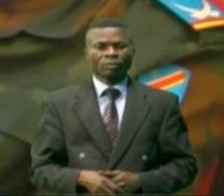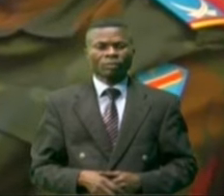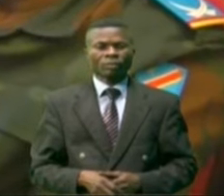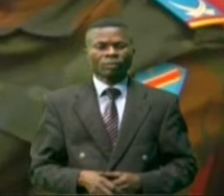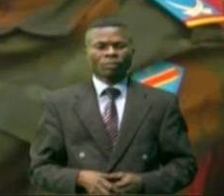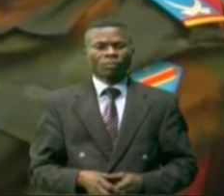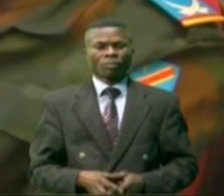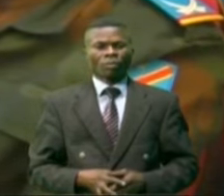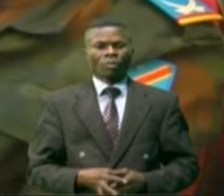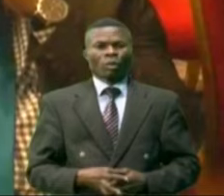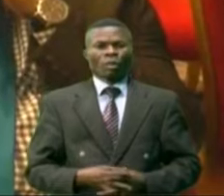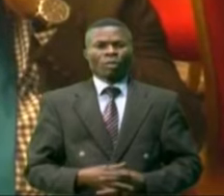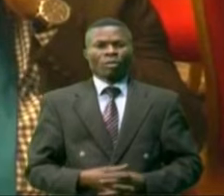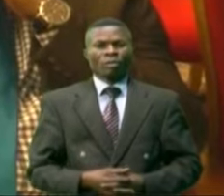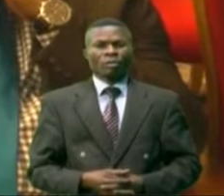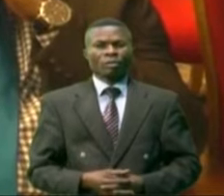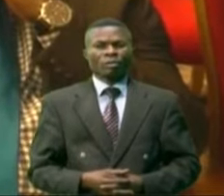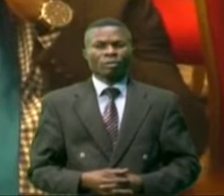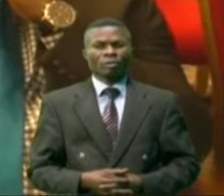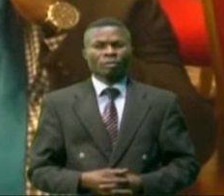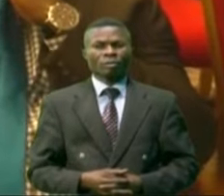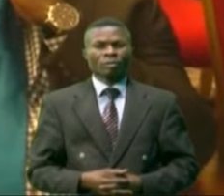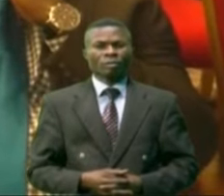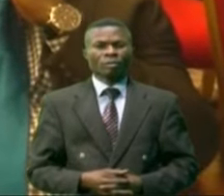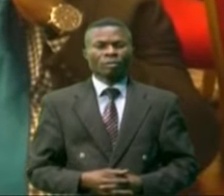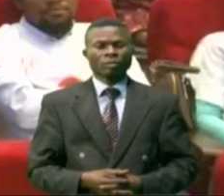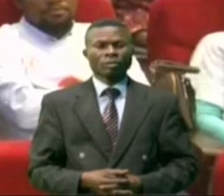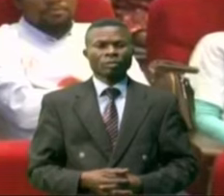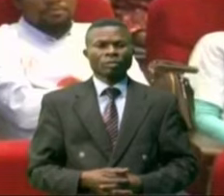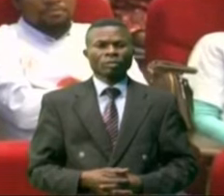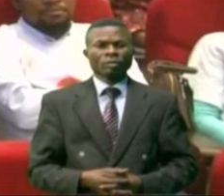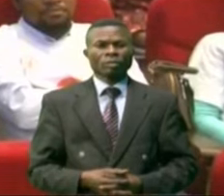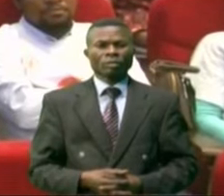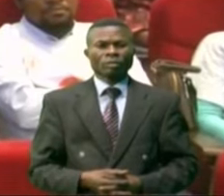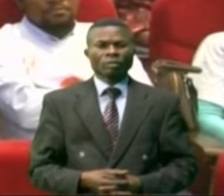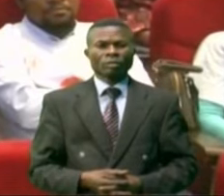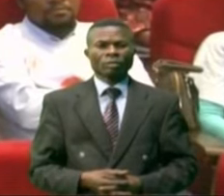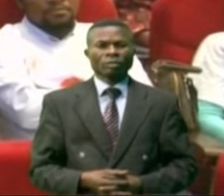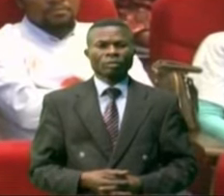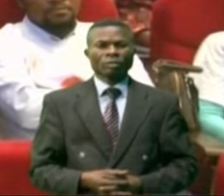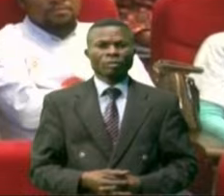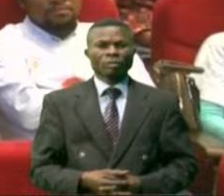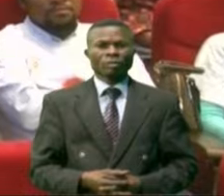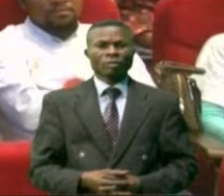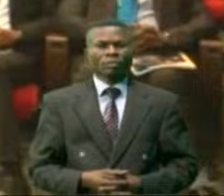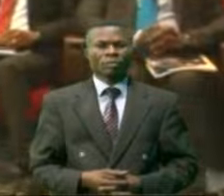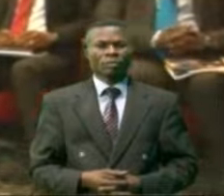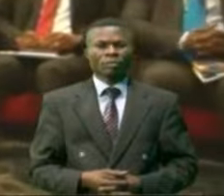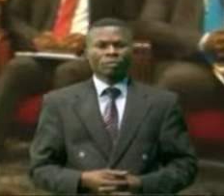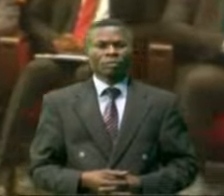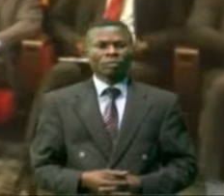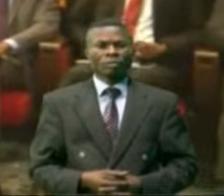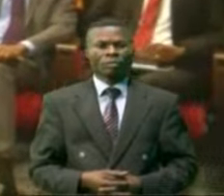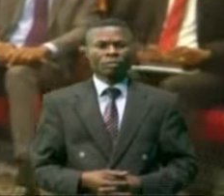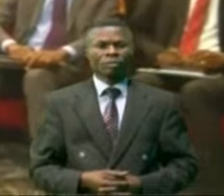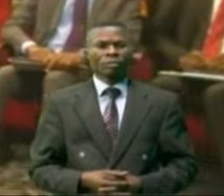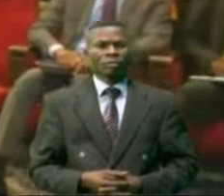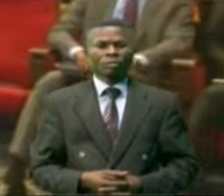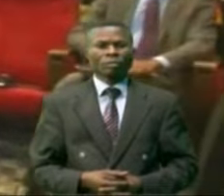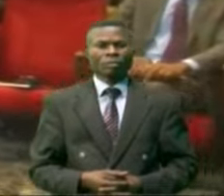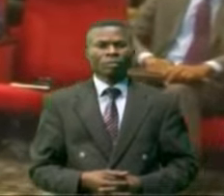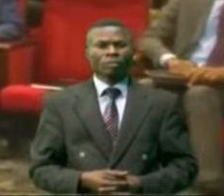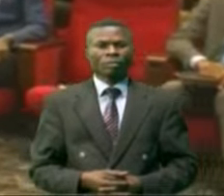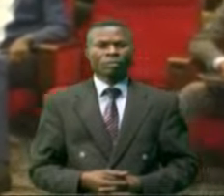de la Journée mondiale de la population sous le thème « Exploiter les données inclusives pour un avenir restreint et équilibré pour